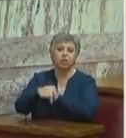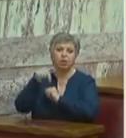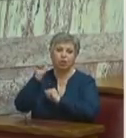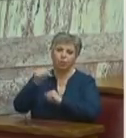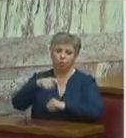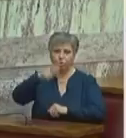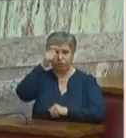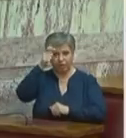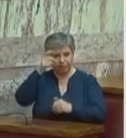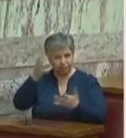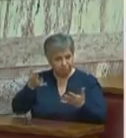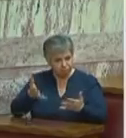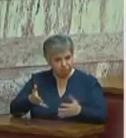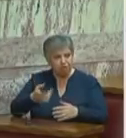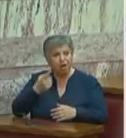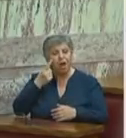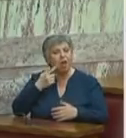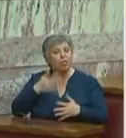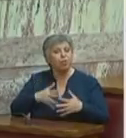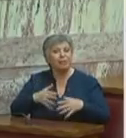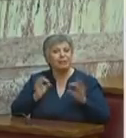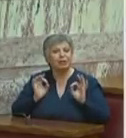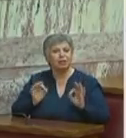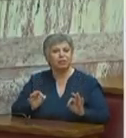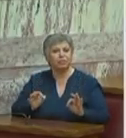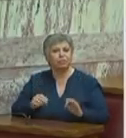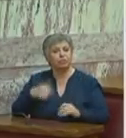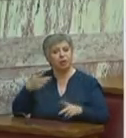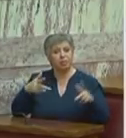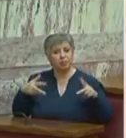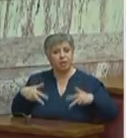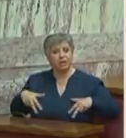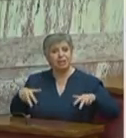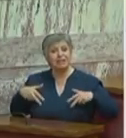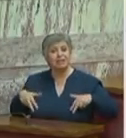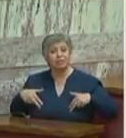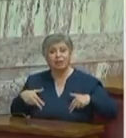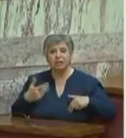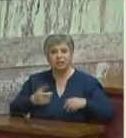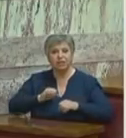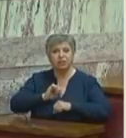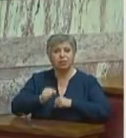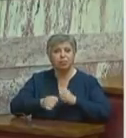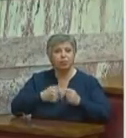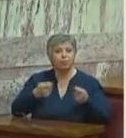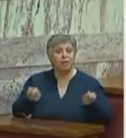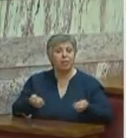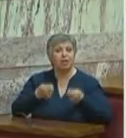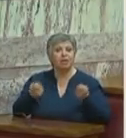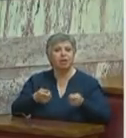που προωθεί η κυβέρνηση, επενδύει και προσπαθεί στο ανώτατο επίπεδο, που είναι το ονοματολογικό.